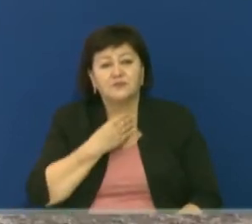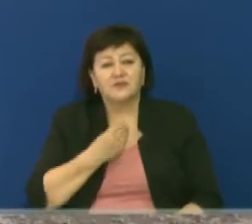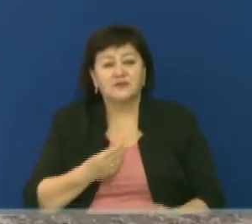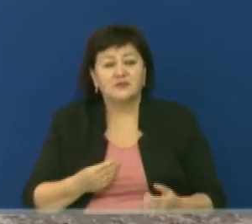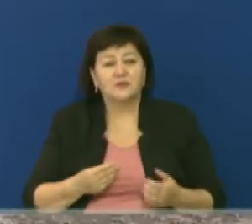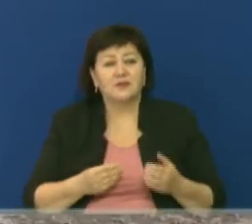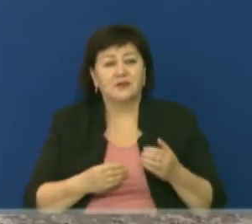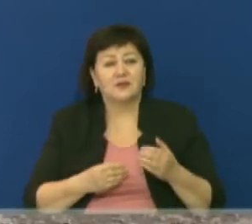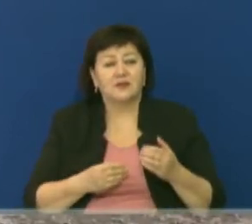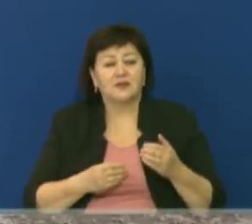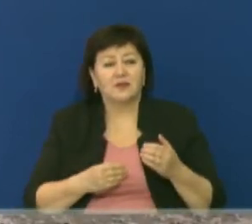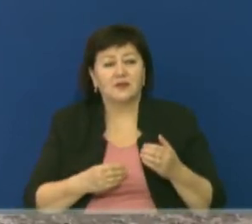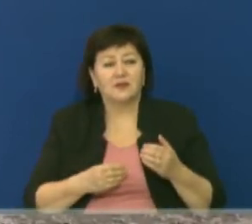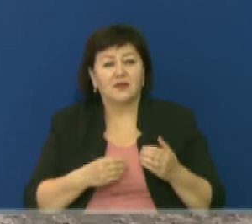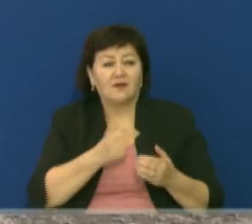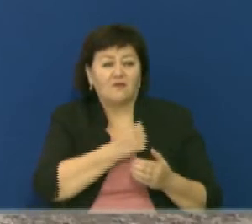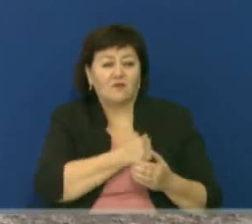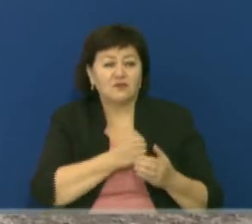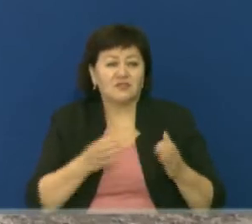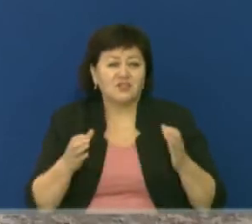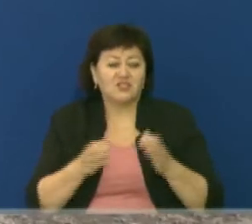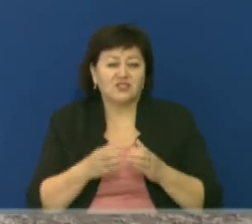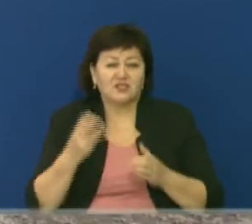Я прохожу практическое обучение в войсковой части